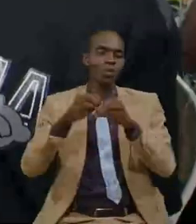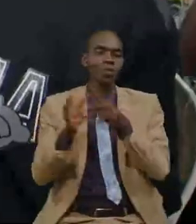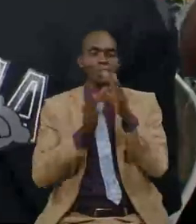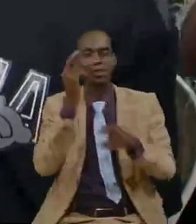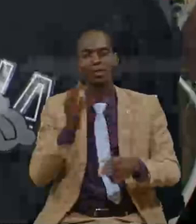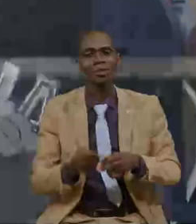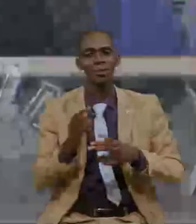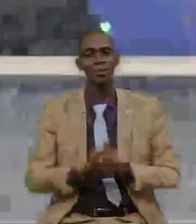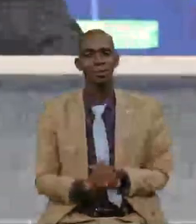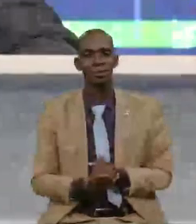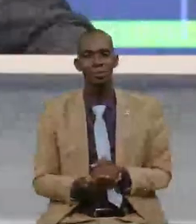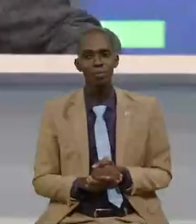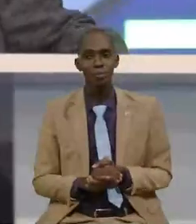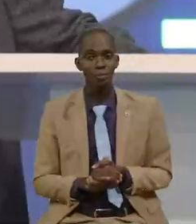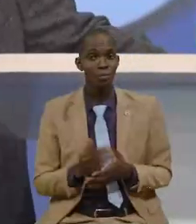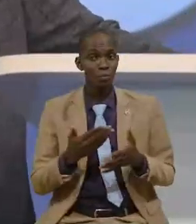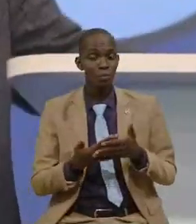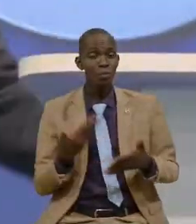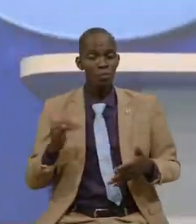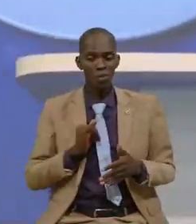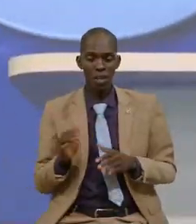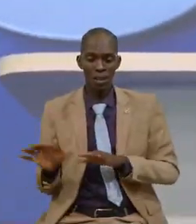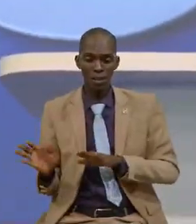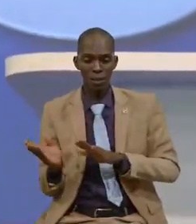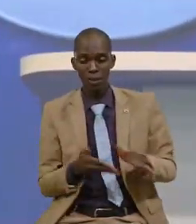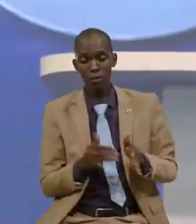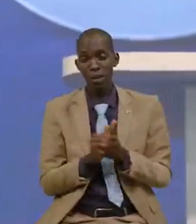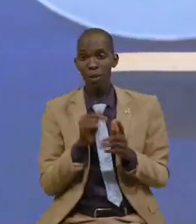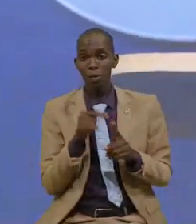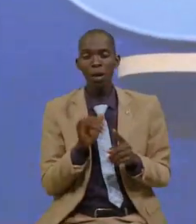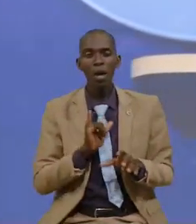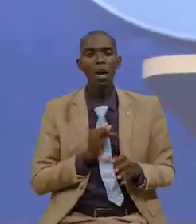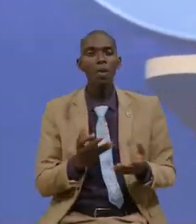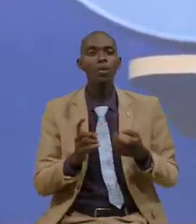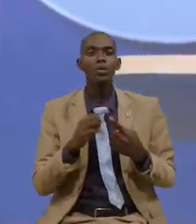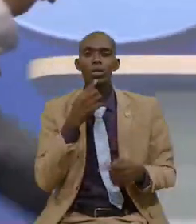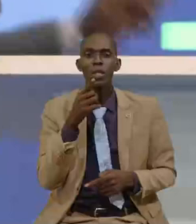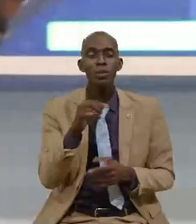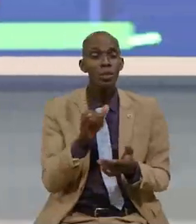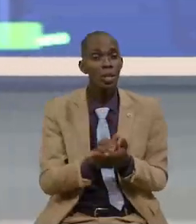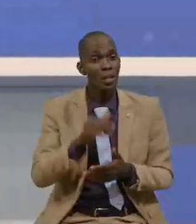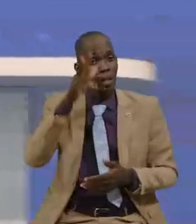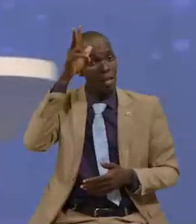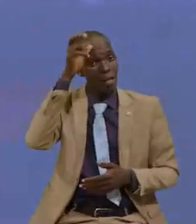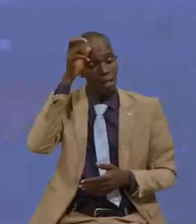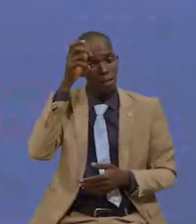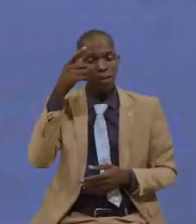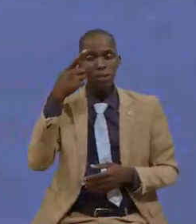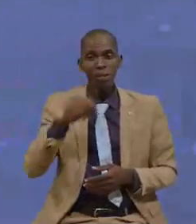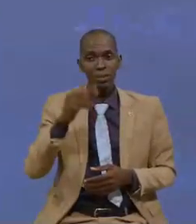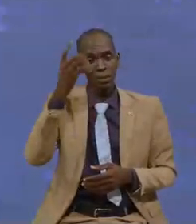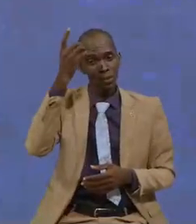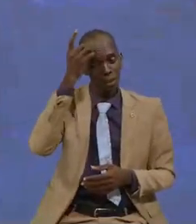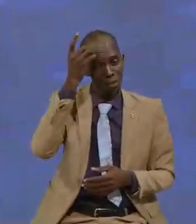vous laissera aller. Il vous laissera aller. Avant de quitter ce point, je voudrais vous dire que Satan,